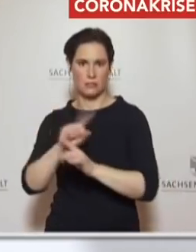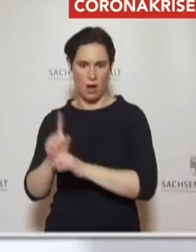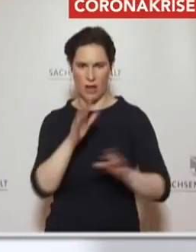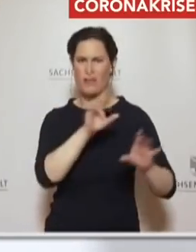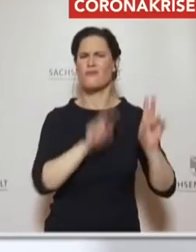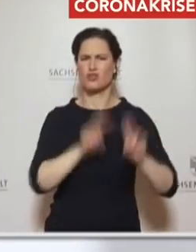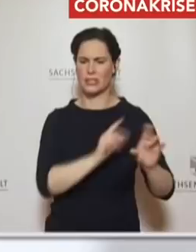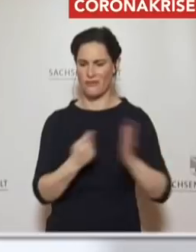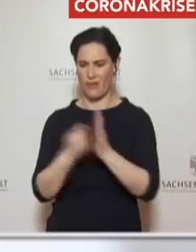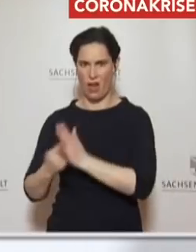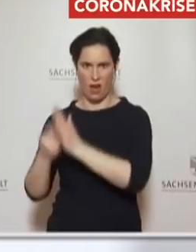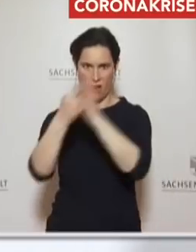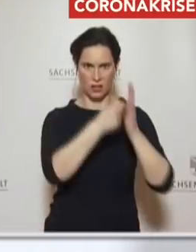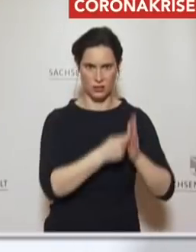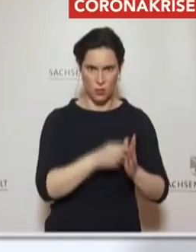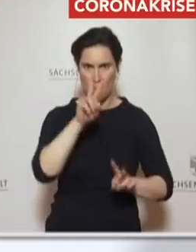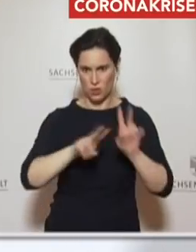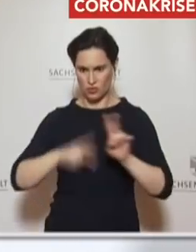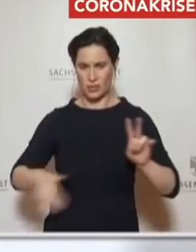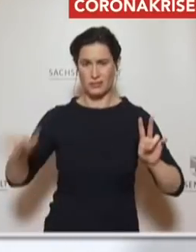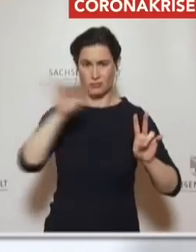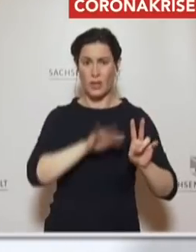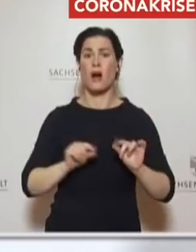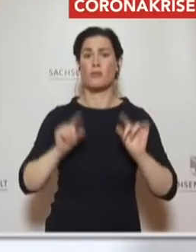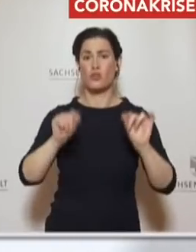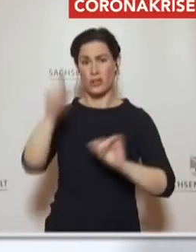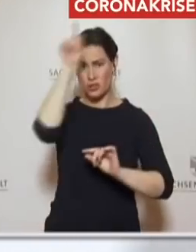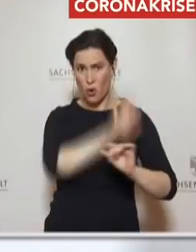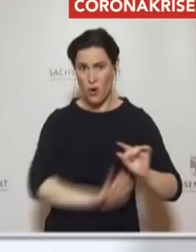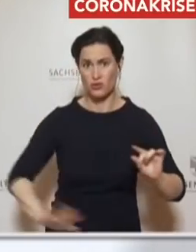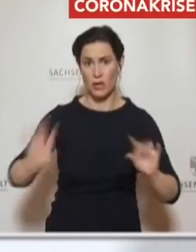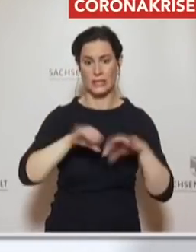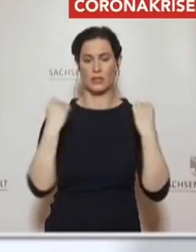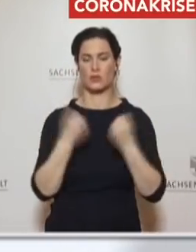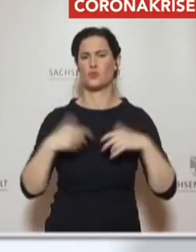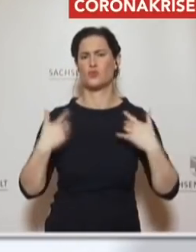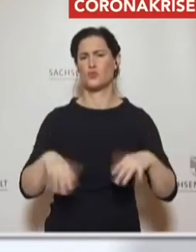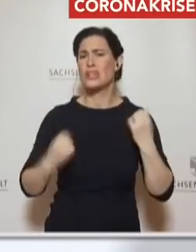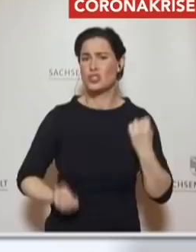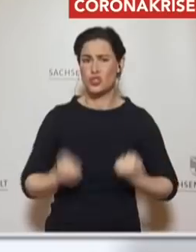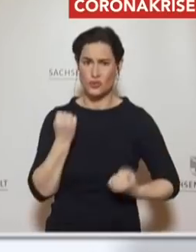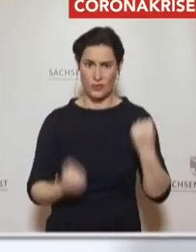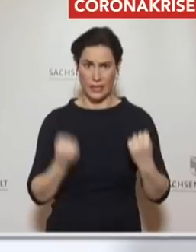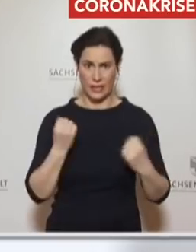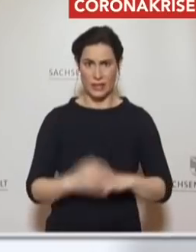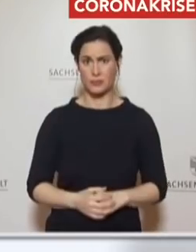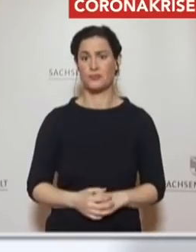Daran sehen Sie schon, dass wir in einer deutschlandweit schweren Situation stecken und dass die